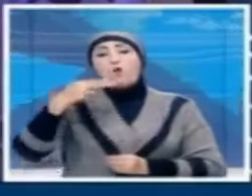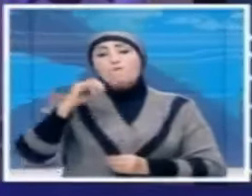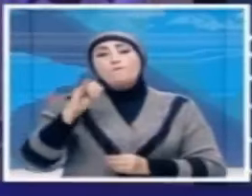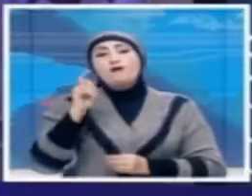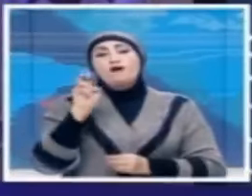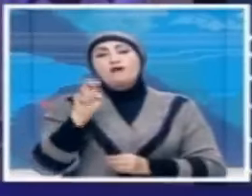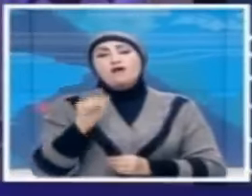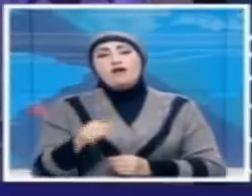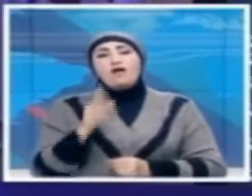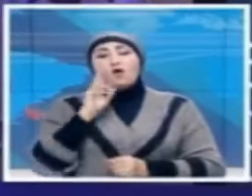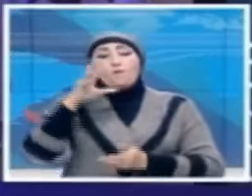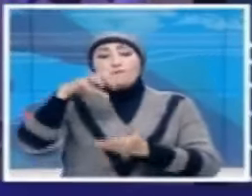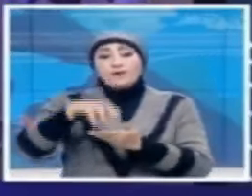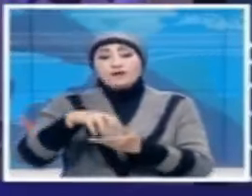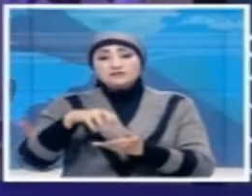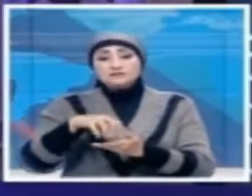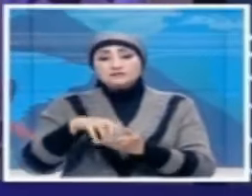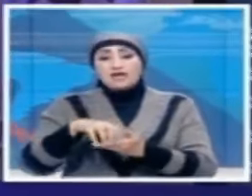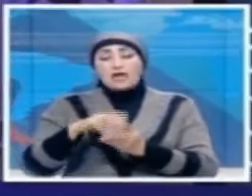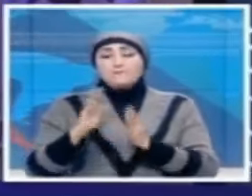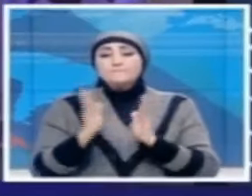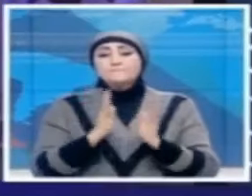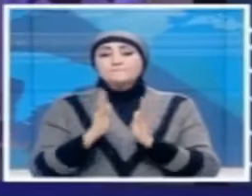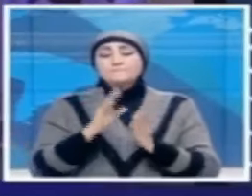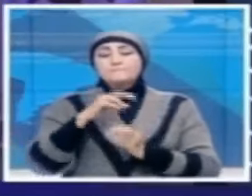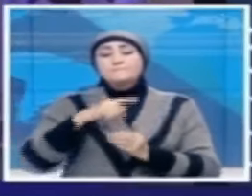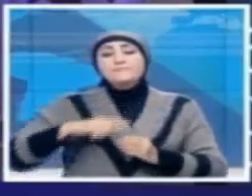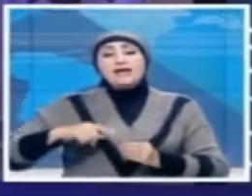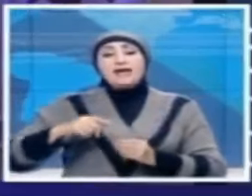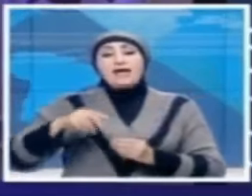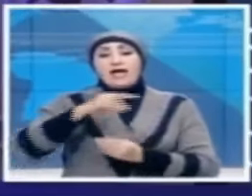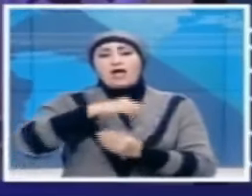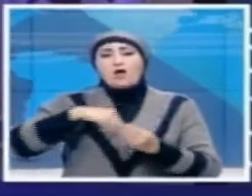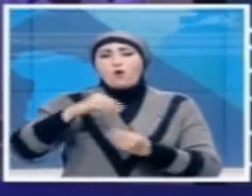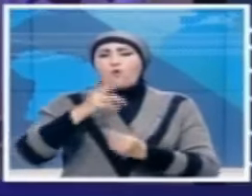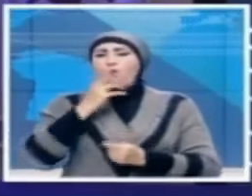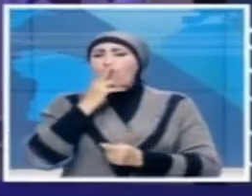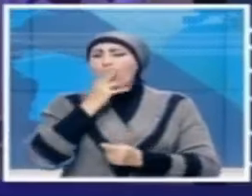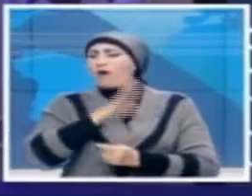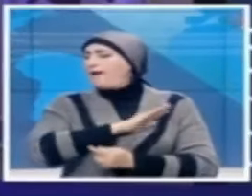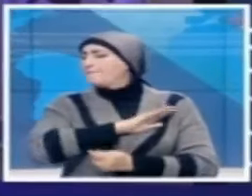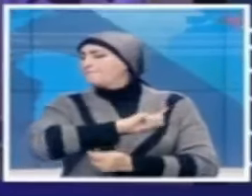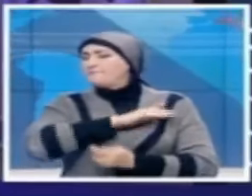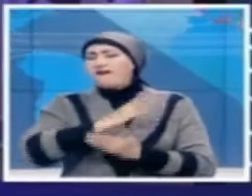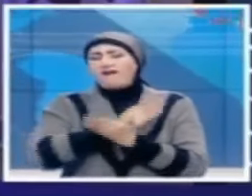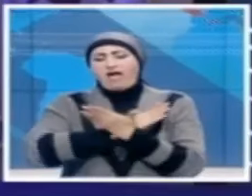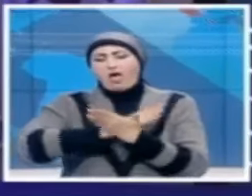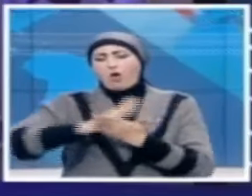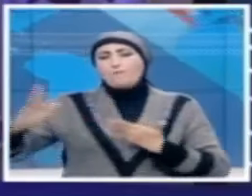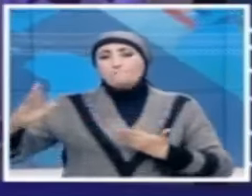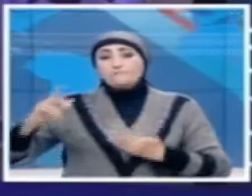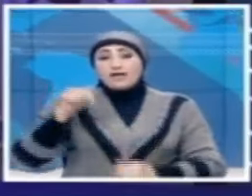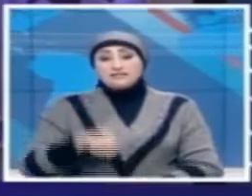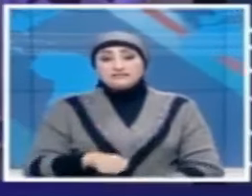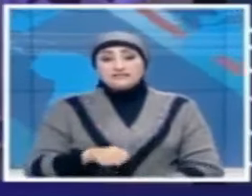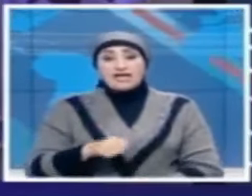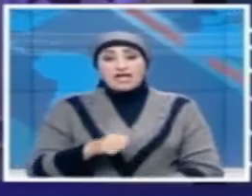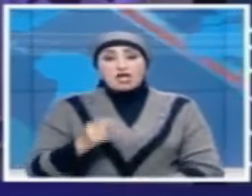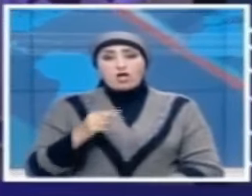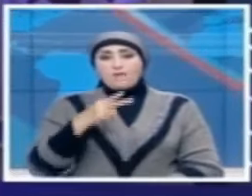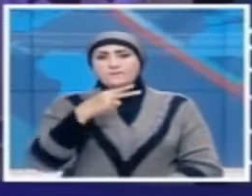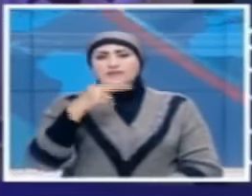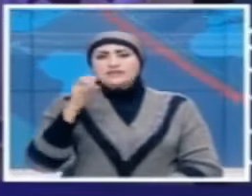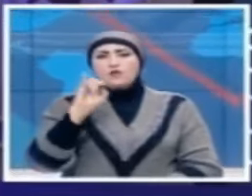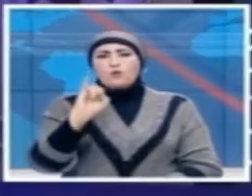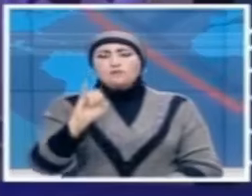لعمل منطقة مكة أو مدينة مكة نقية من التدخين، وكان البرنامج زاد عن 250